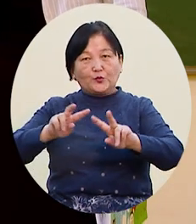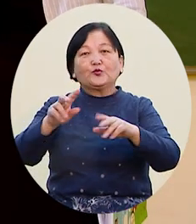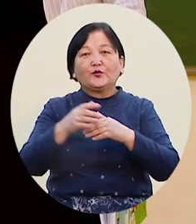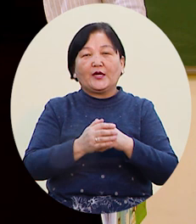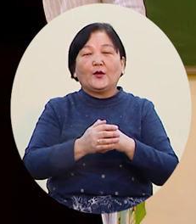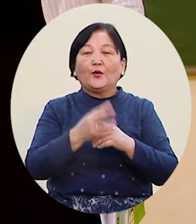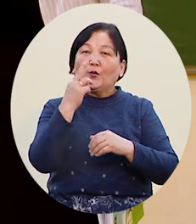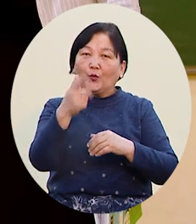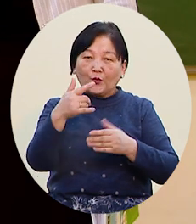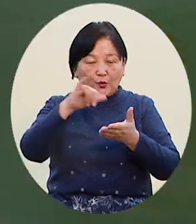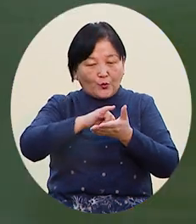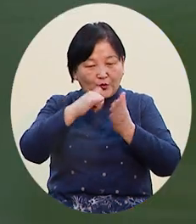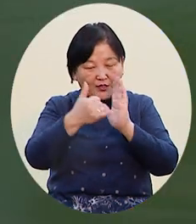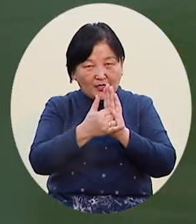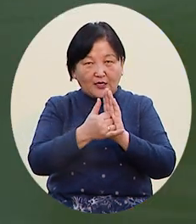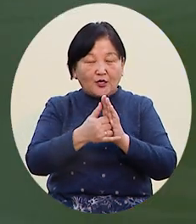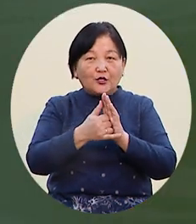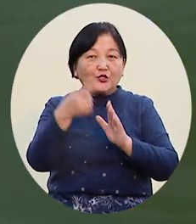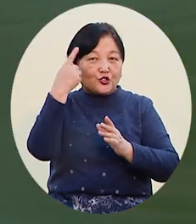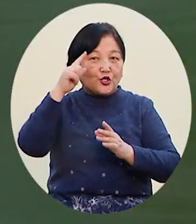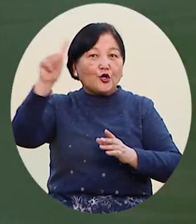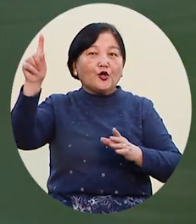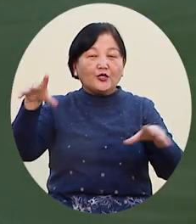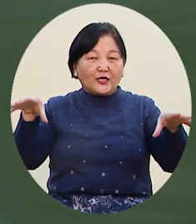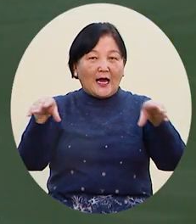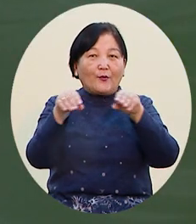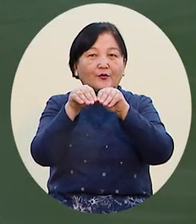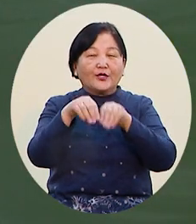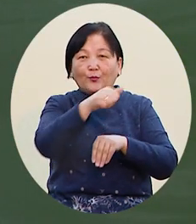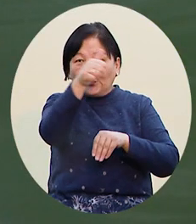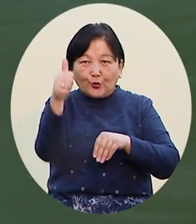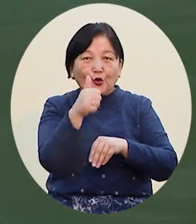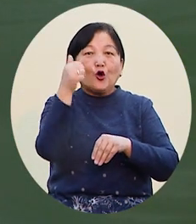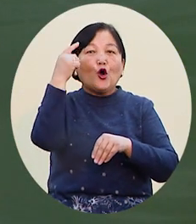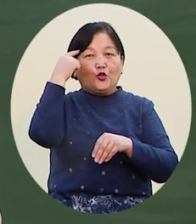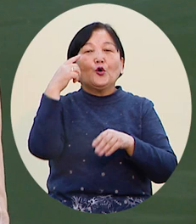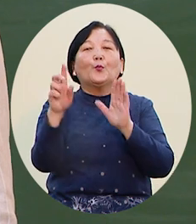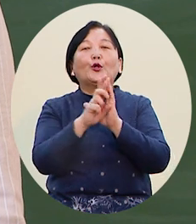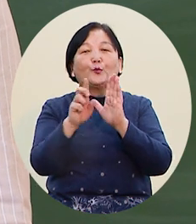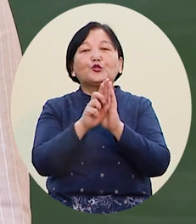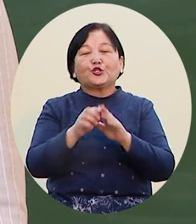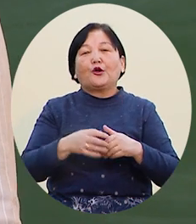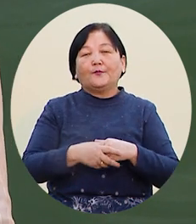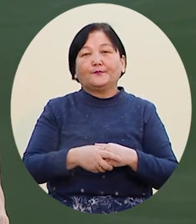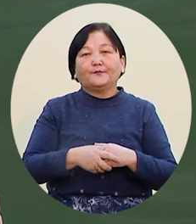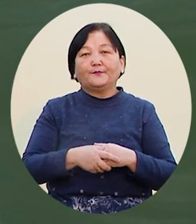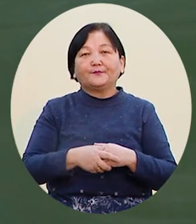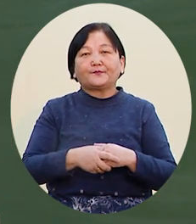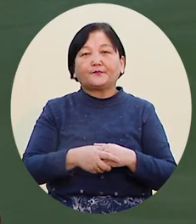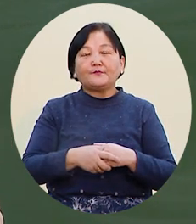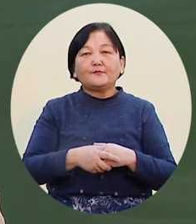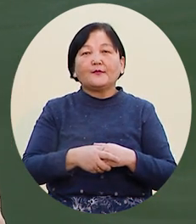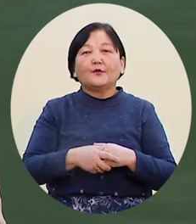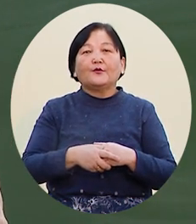бол ойлгож мэдэх нь зохиолынхаа агуулгыг бүрэн дүрэн ойлгох ийм одоо сайн талтай. За ингээд